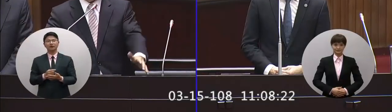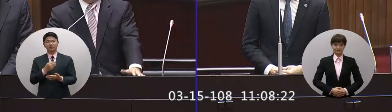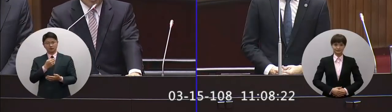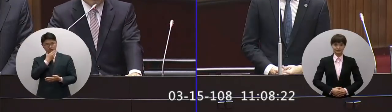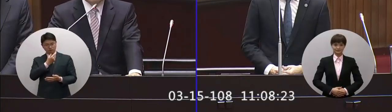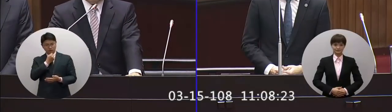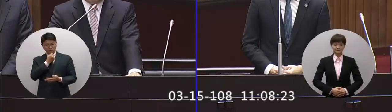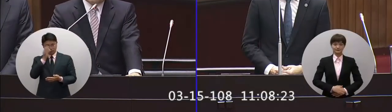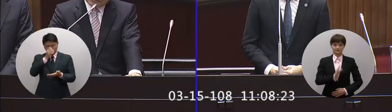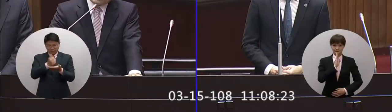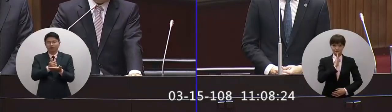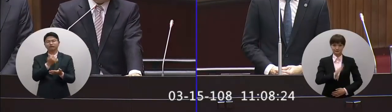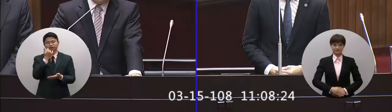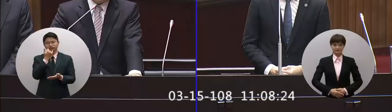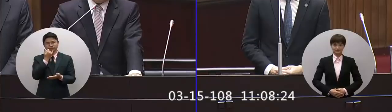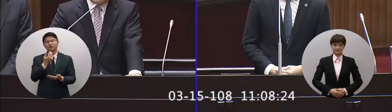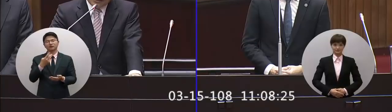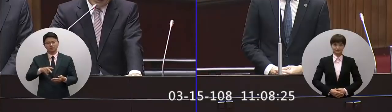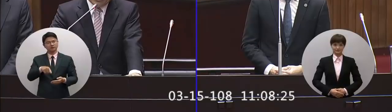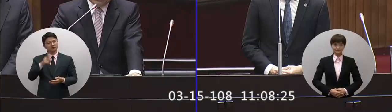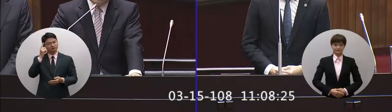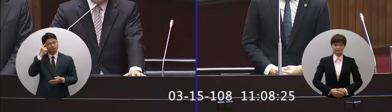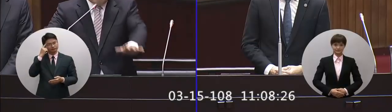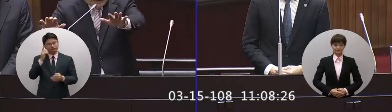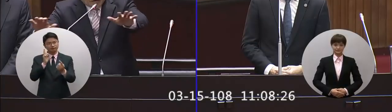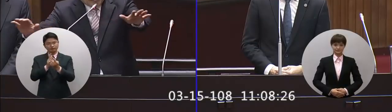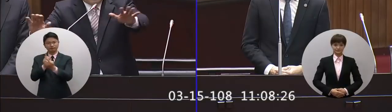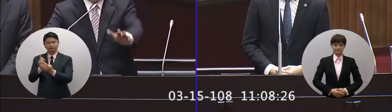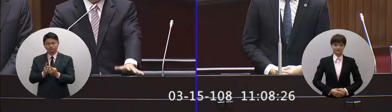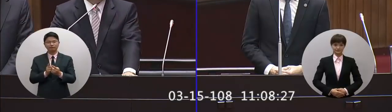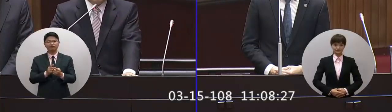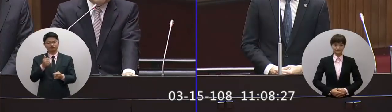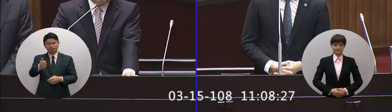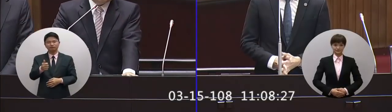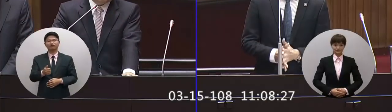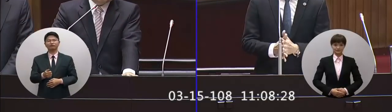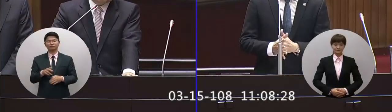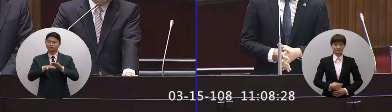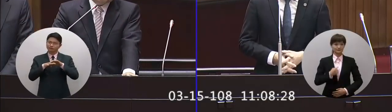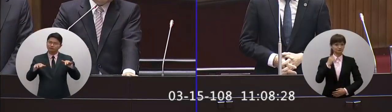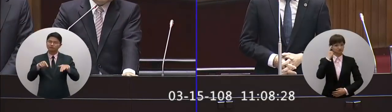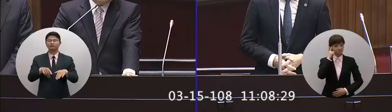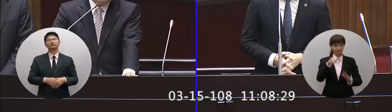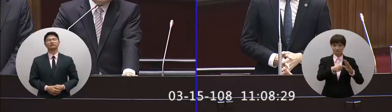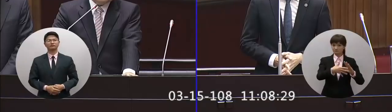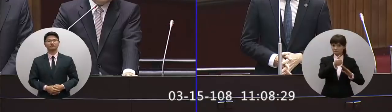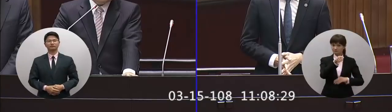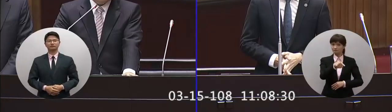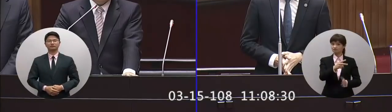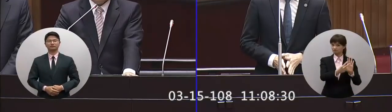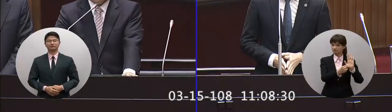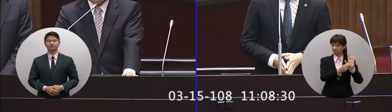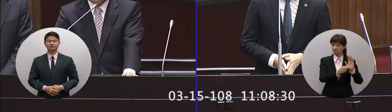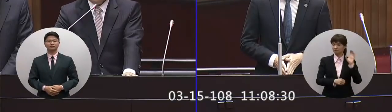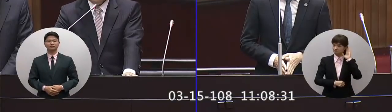人找到幸福，啊，我相信这是对社会上介好，啊嘛上平等。 我想院长的这个态度，大